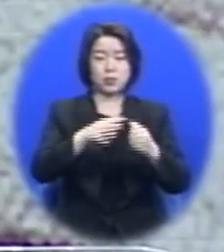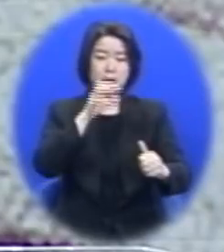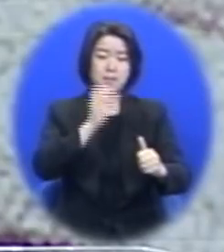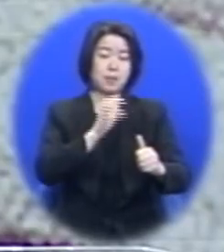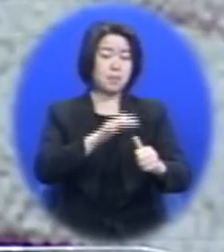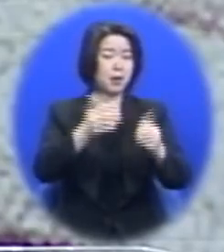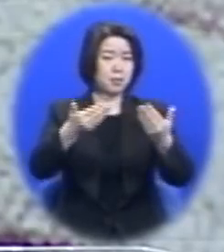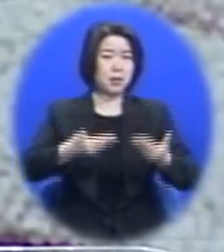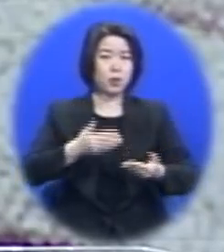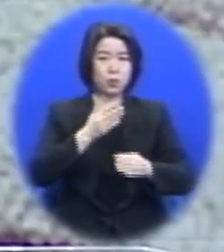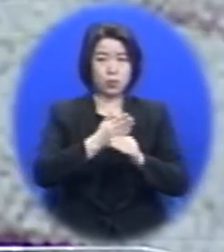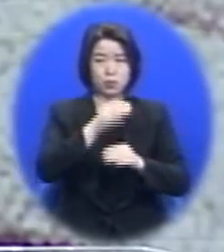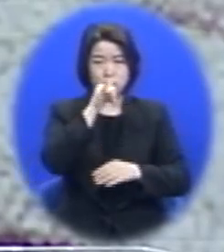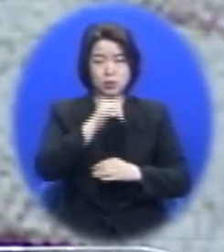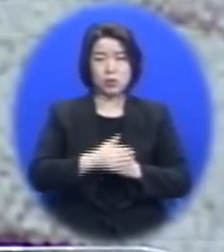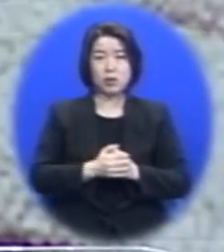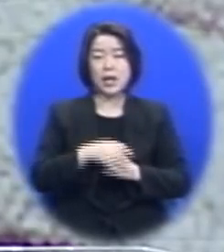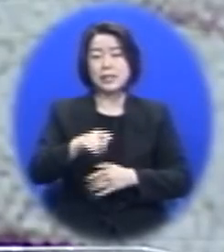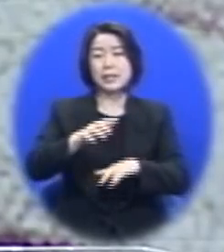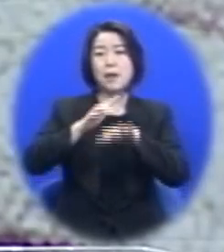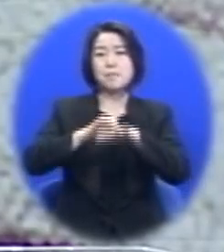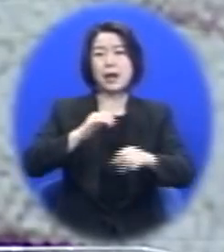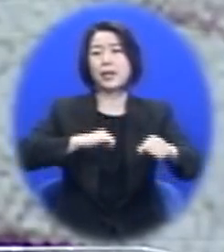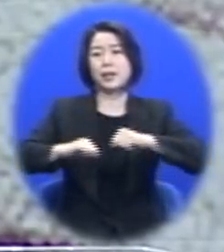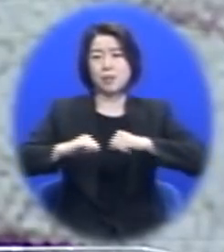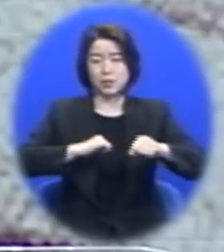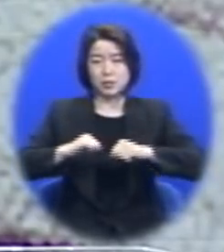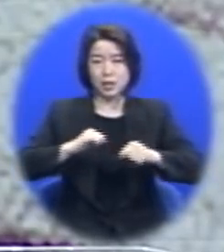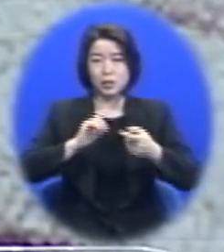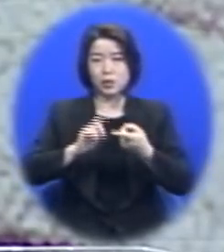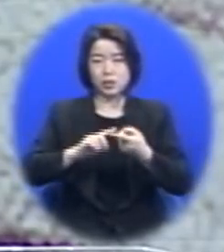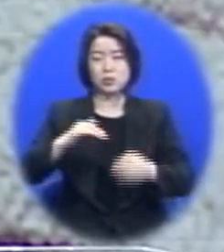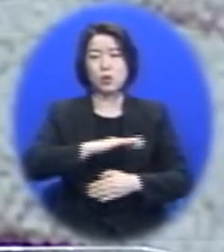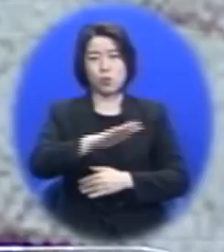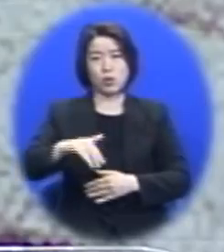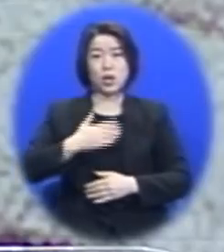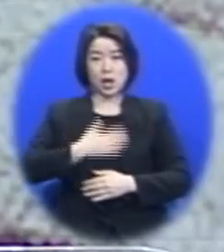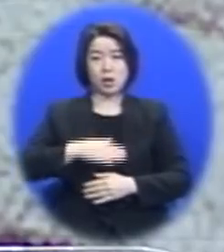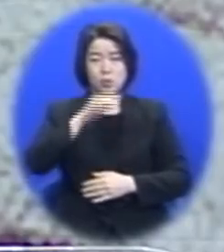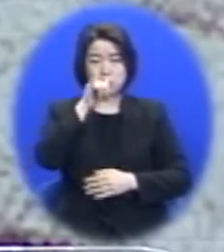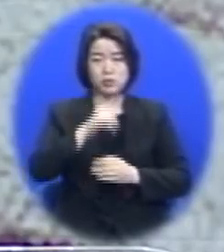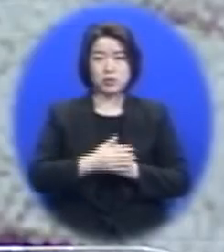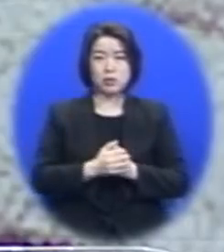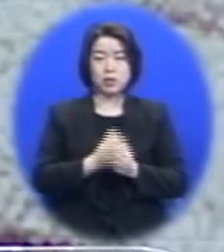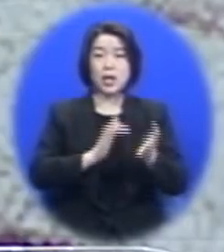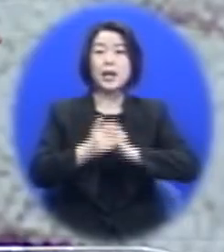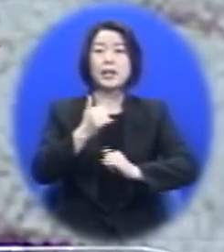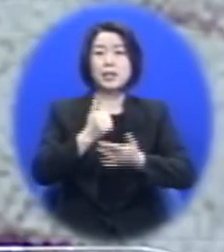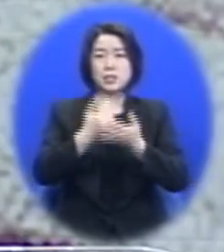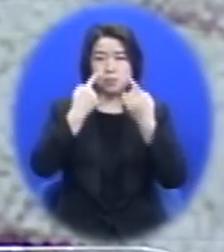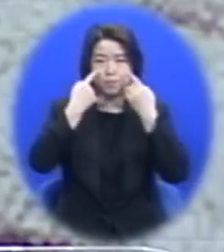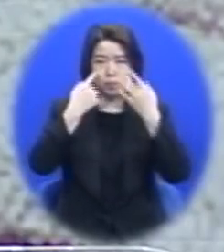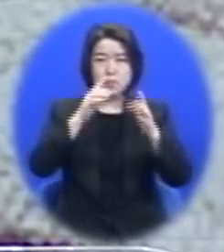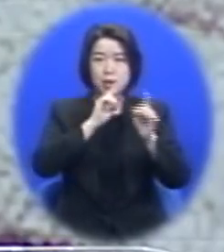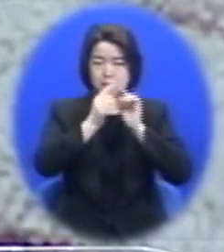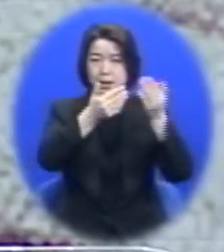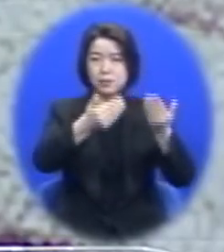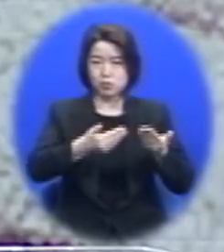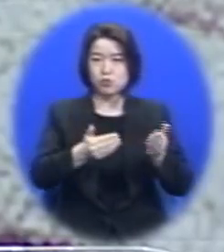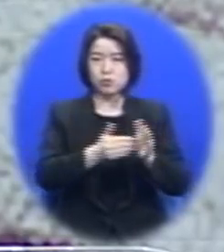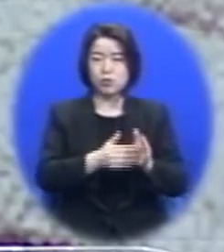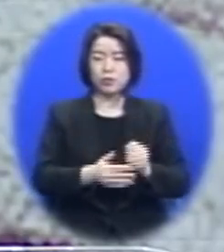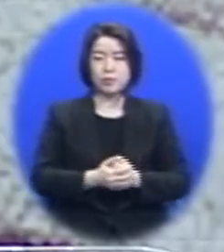됩니다 크기 마귀가 역사하는 것인줄 우리가 아는 거죠 예수님이 분명히 그렇게 말씀하셨습니다